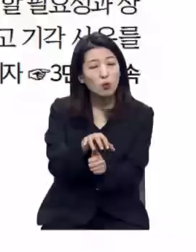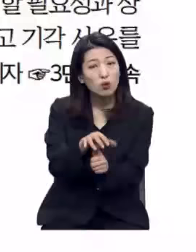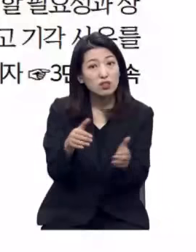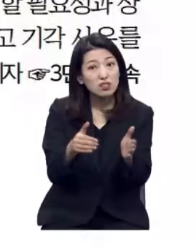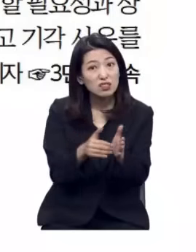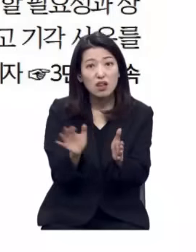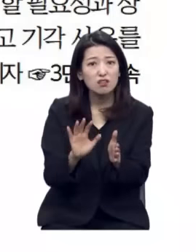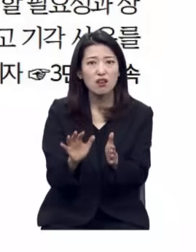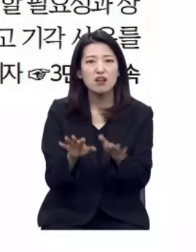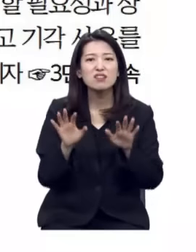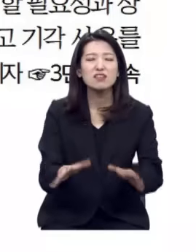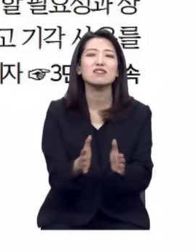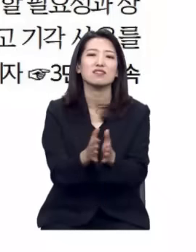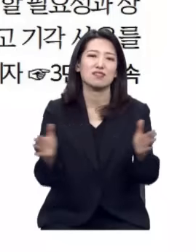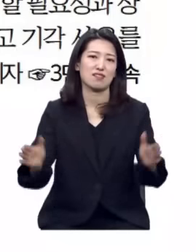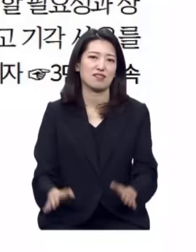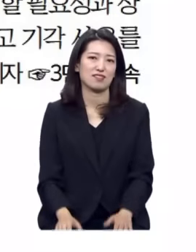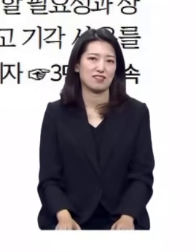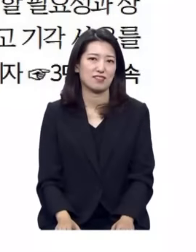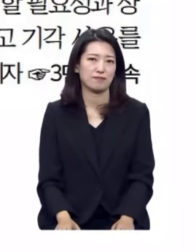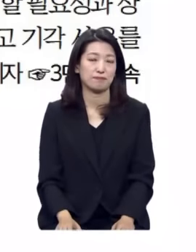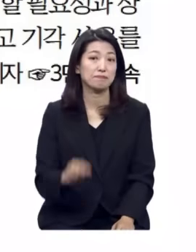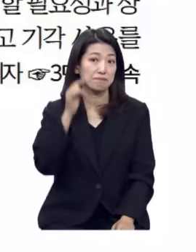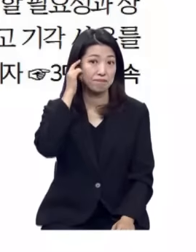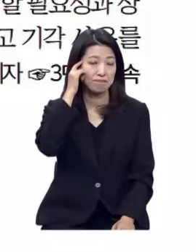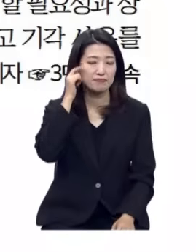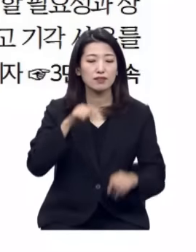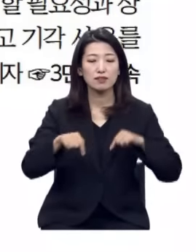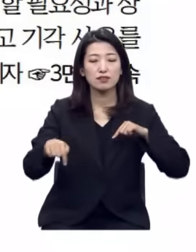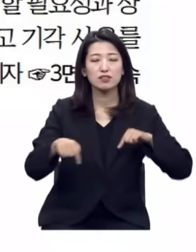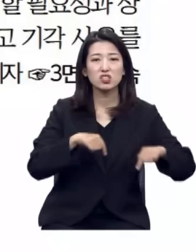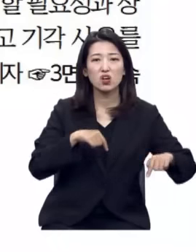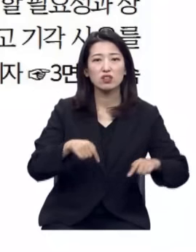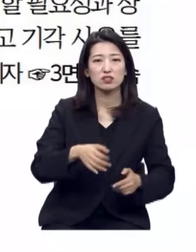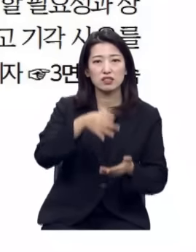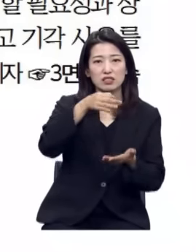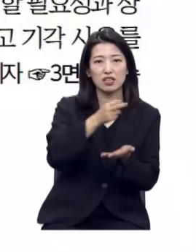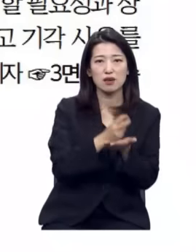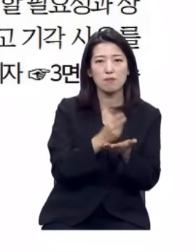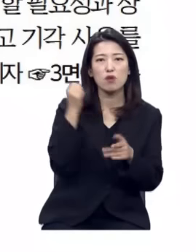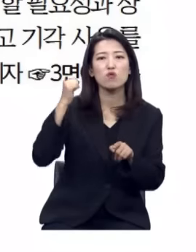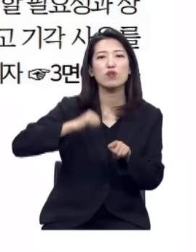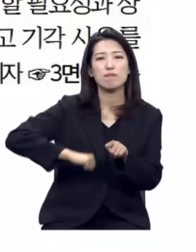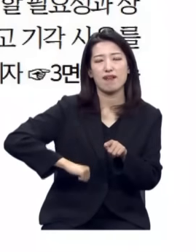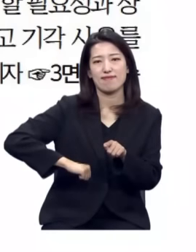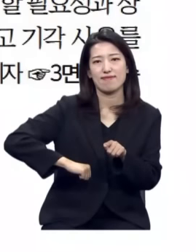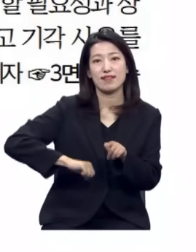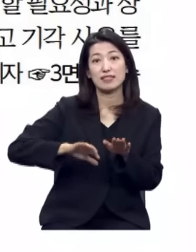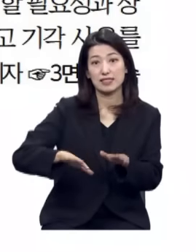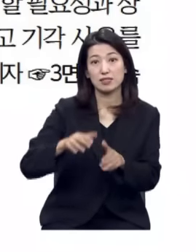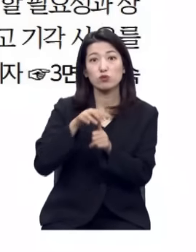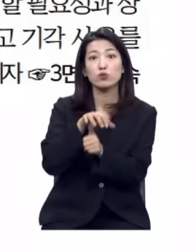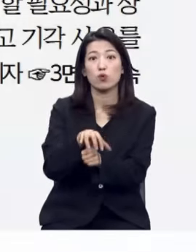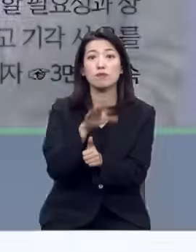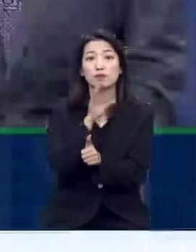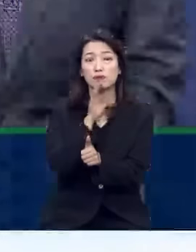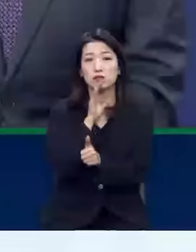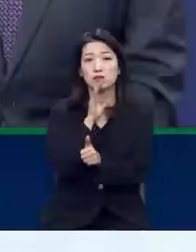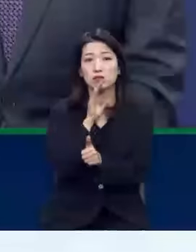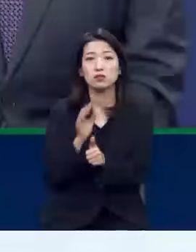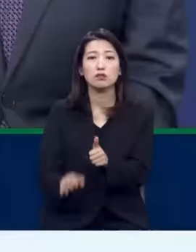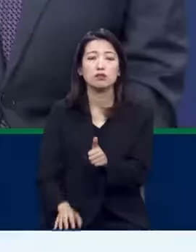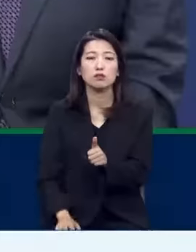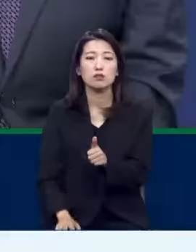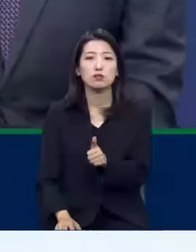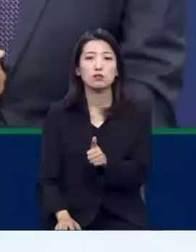그렇죠 왜 그러냐면 지금 구속된 건 정치 자금법 위반인데 김영선 전의원 세비를 7620